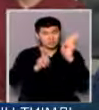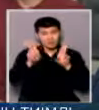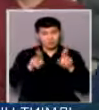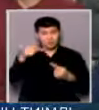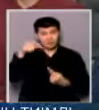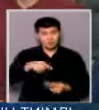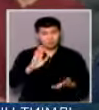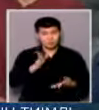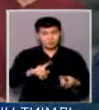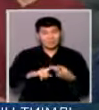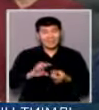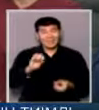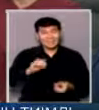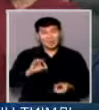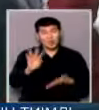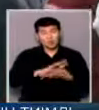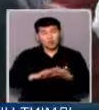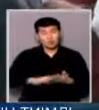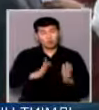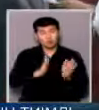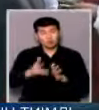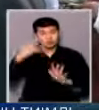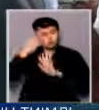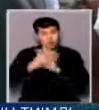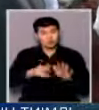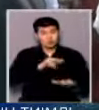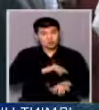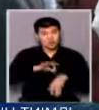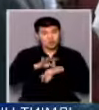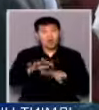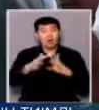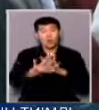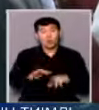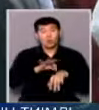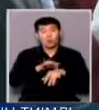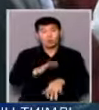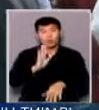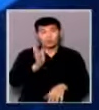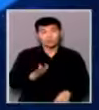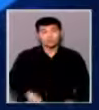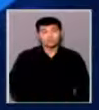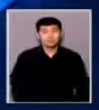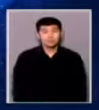болады. Айта кетейік, е-өтініш ақпараттық жүйесін түсіндіру жұмыстары аудандарда да өткізілмек.